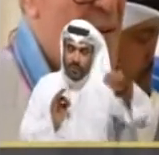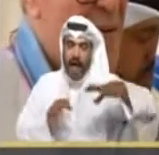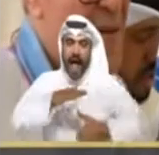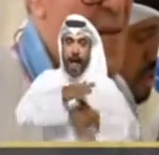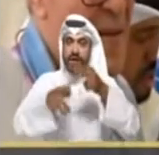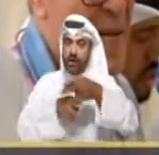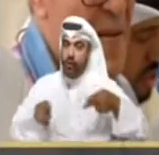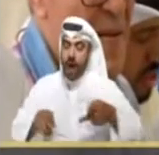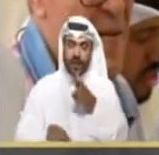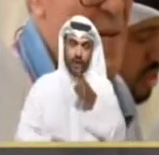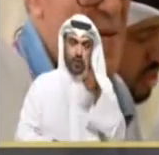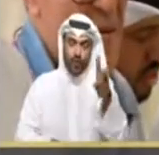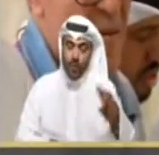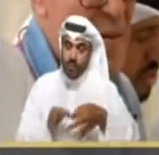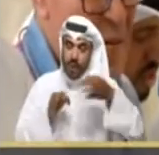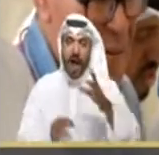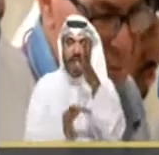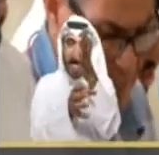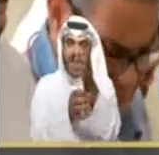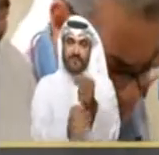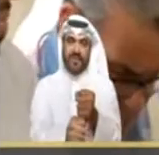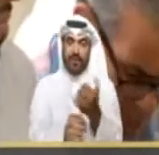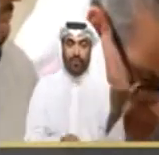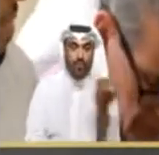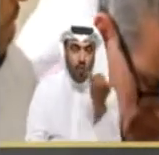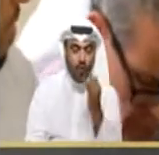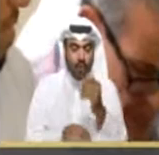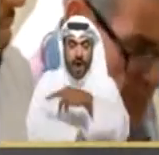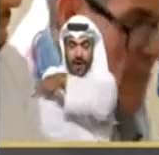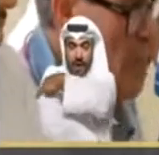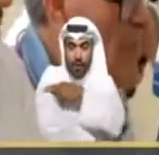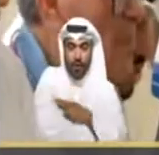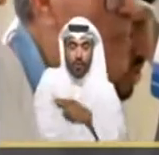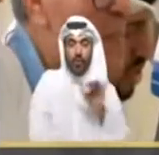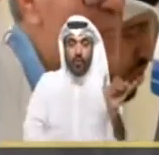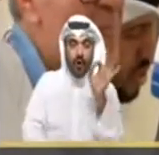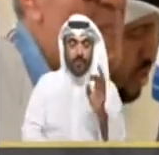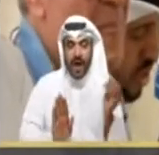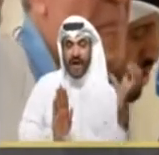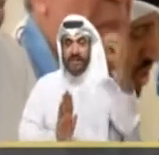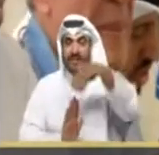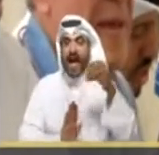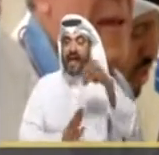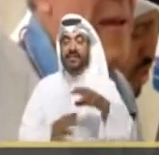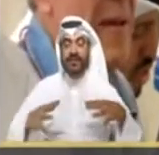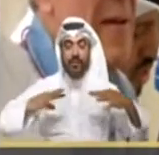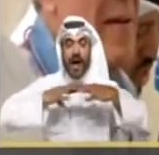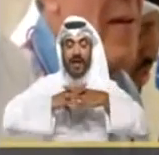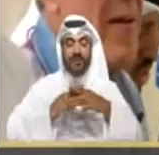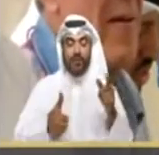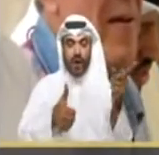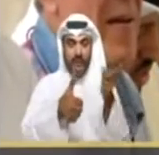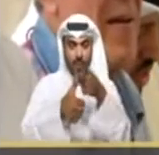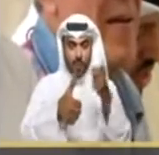صاحب السمو أمير البلاد حفظه الله ورعاه لأبنائه النواب، وهي تتعلق بشقين.